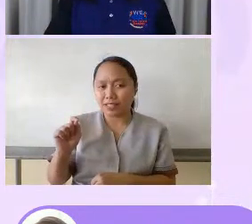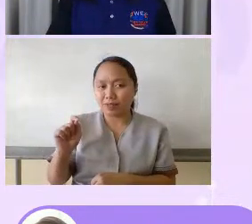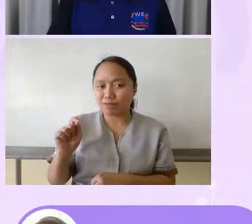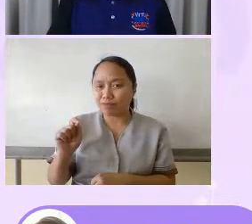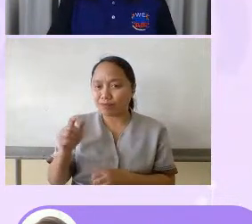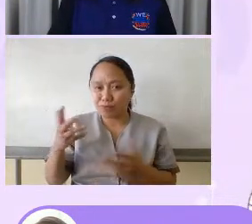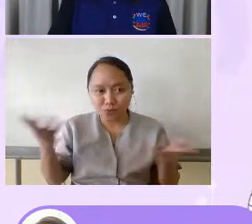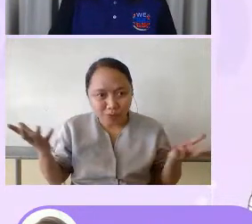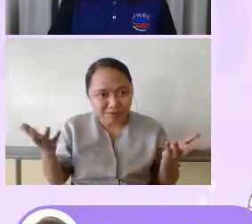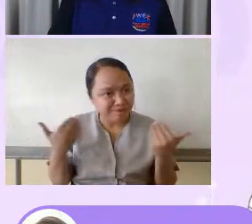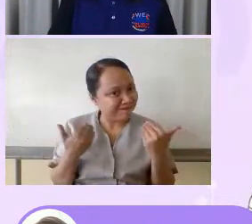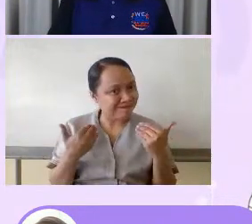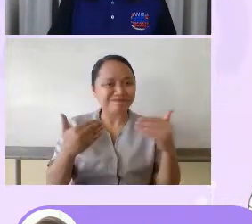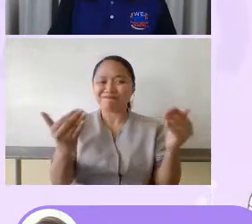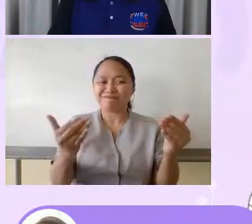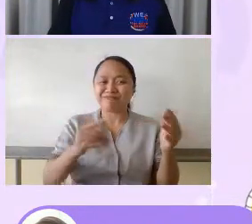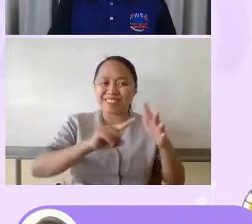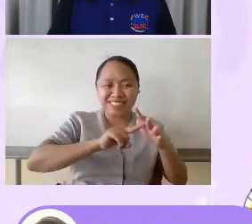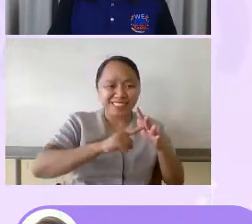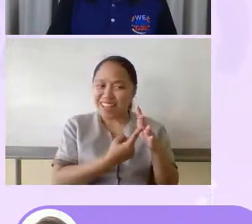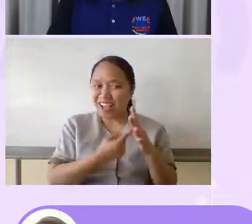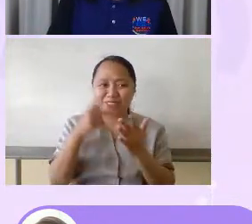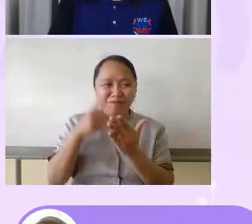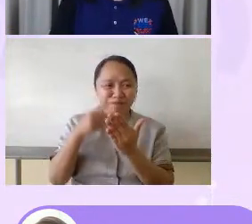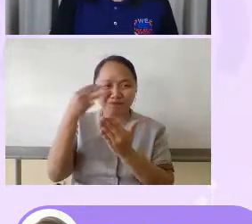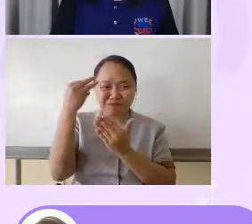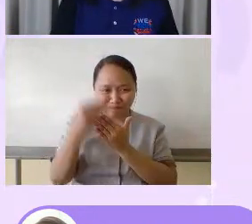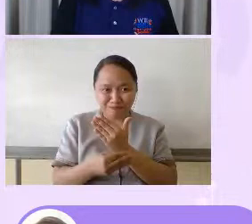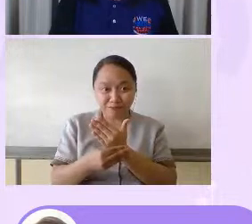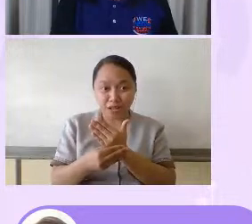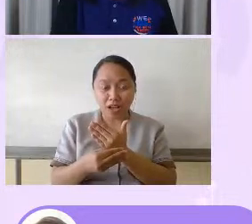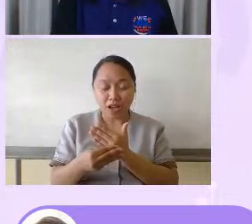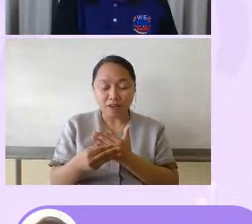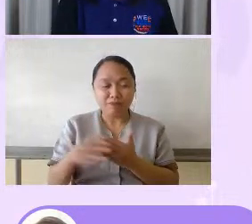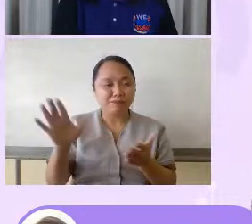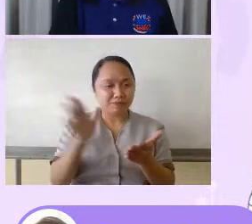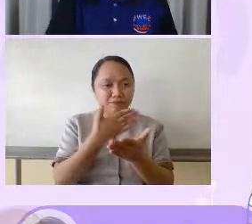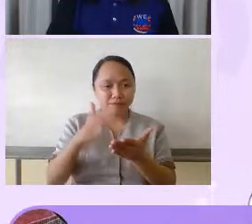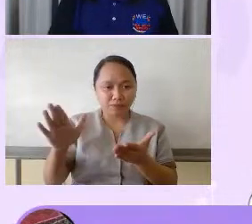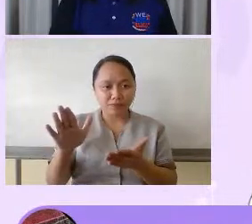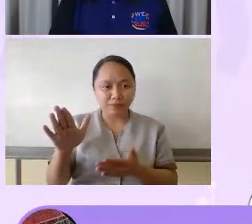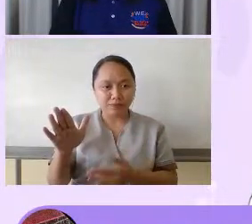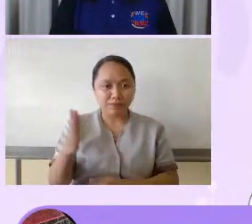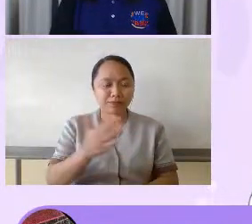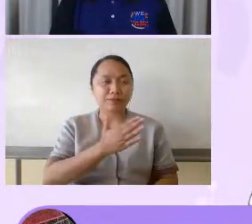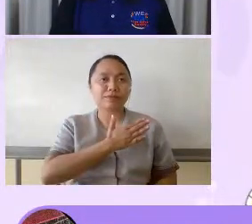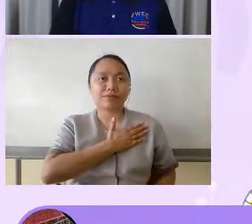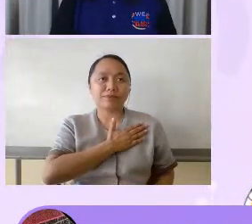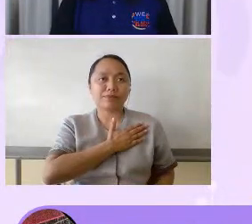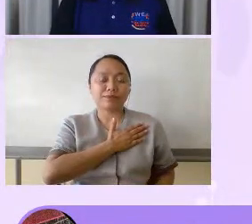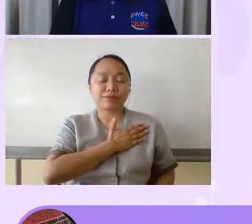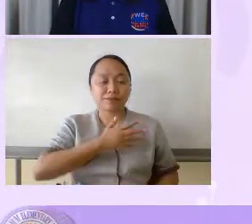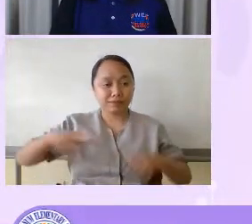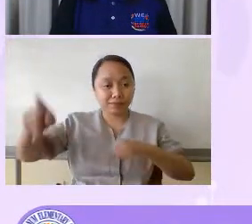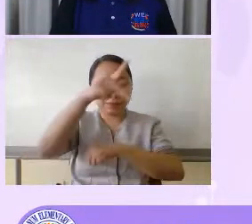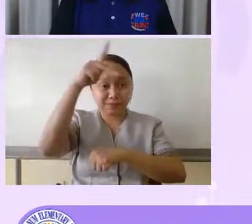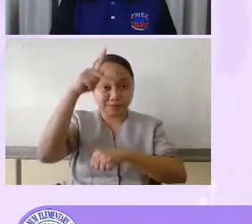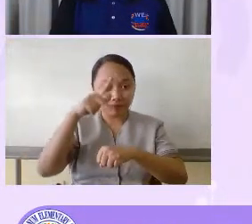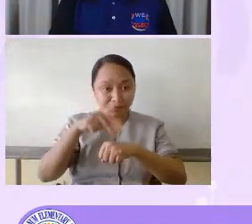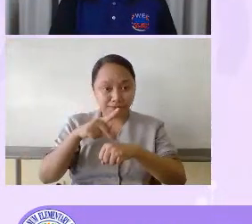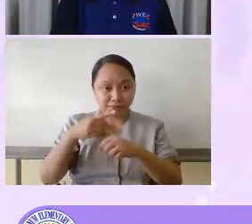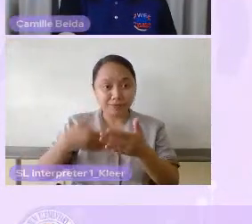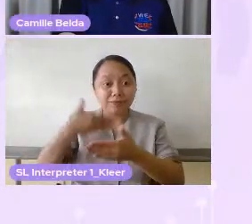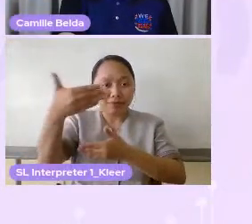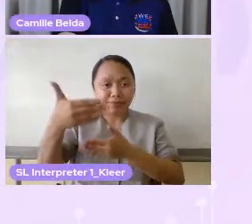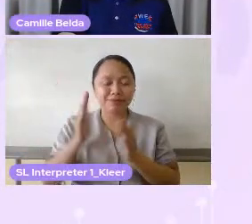pa. Simulan na natin ang programa sa pag-awit ng pambansang awit ng Pilipinas na susundan ng God Advocate's